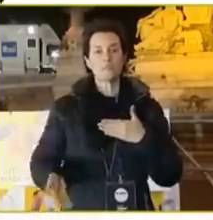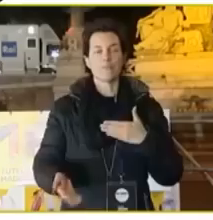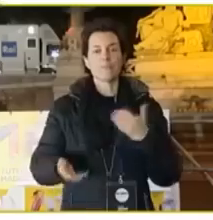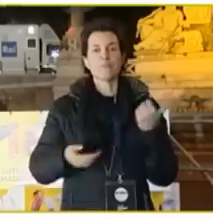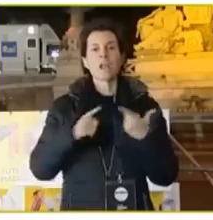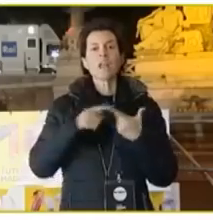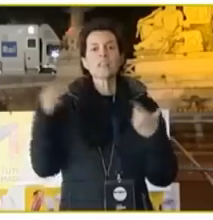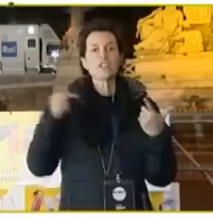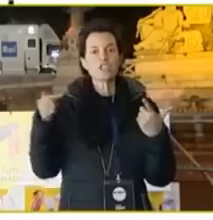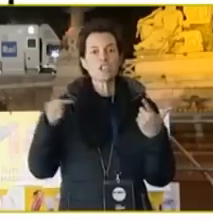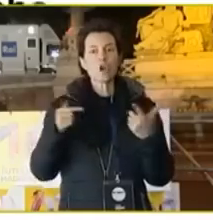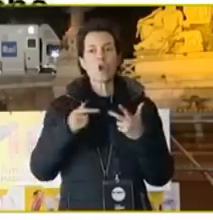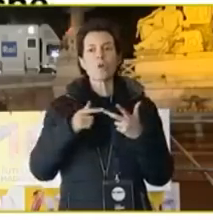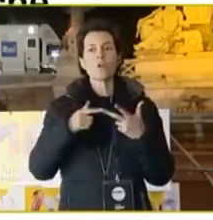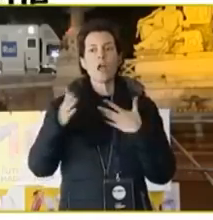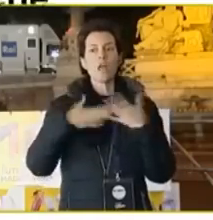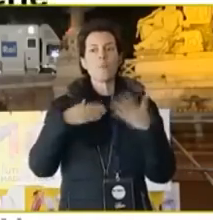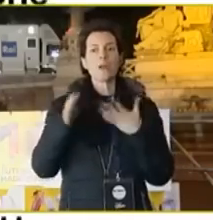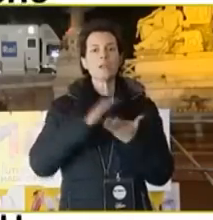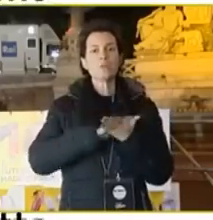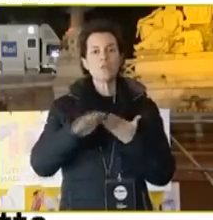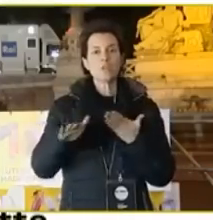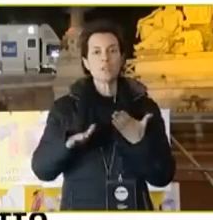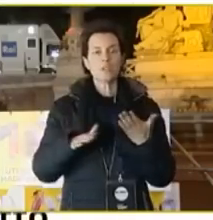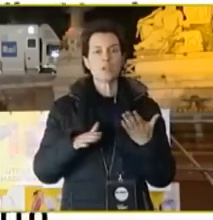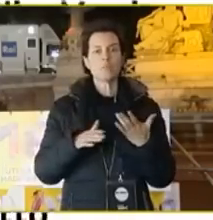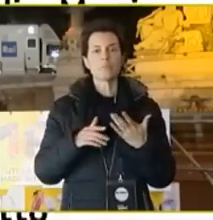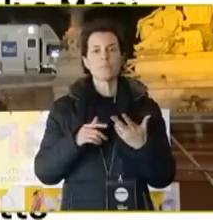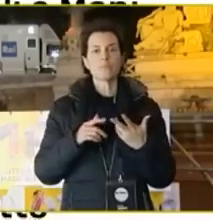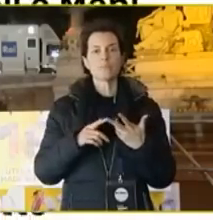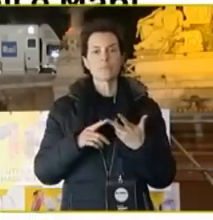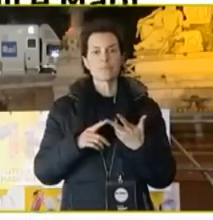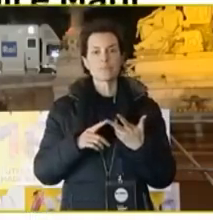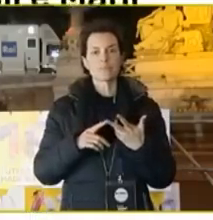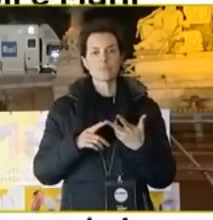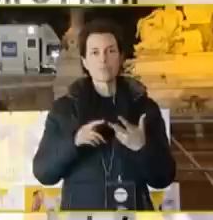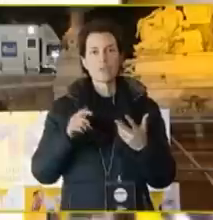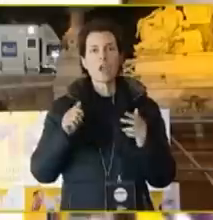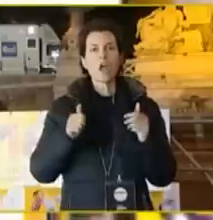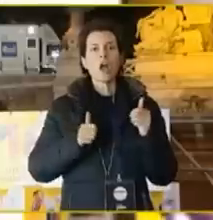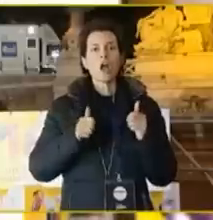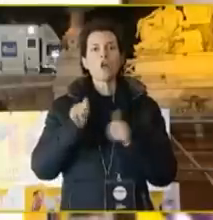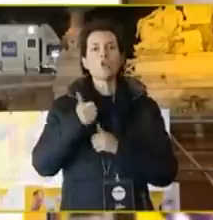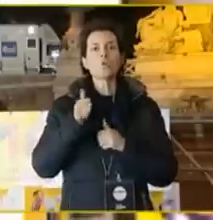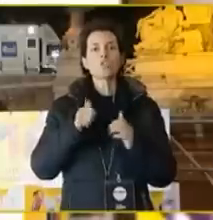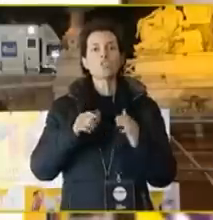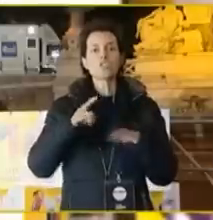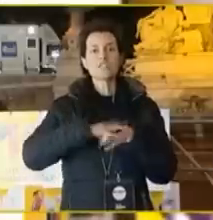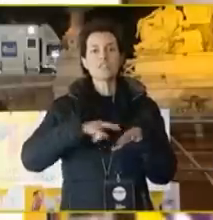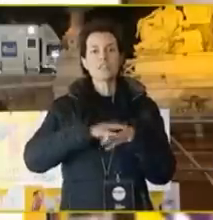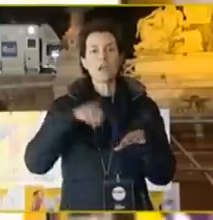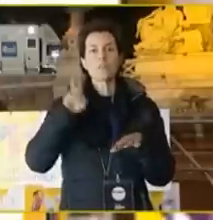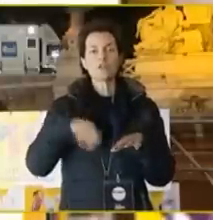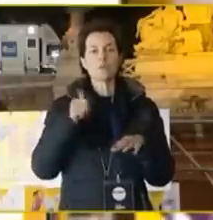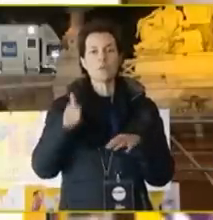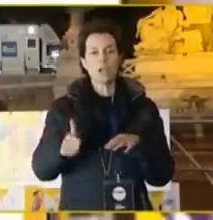e Mani Pulite, il rumore del modem 56K che si diffondeva in casa, l'11 settembre del 2001, un